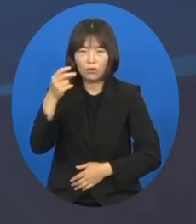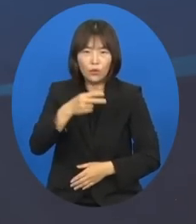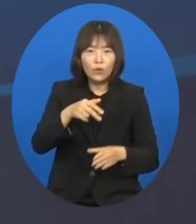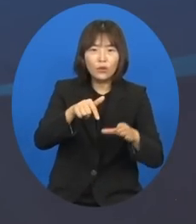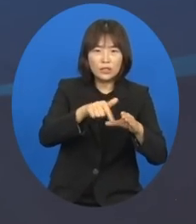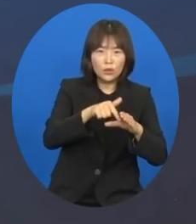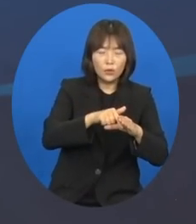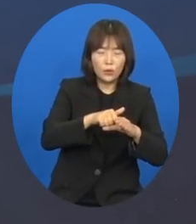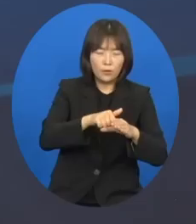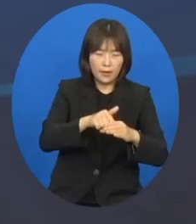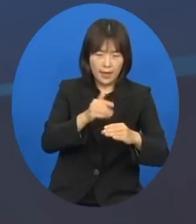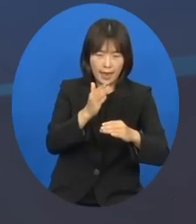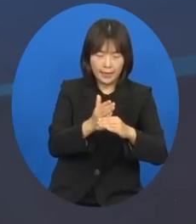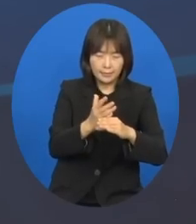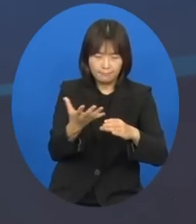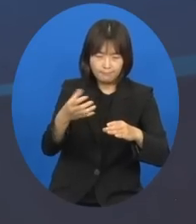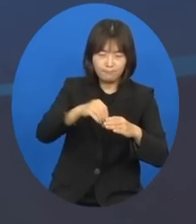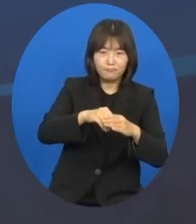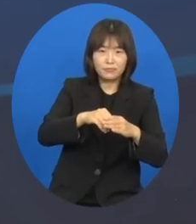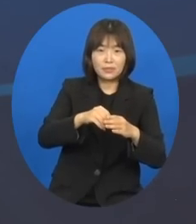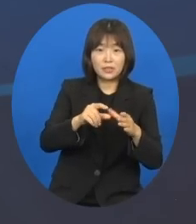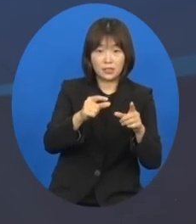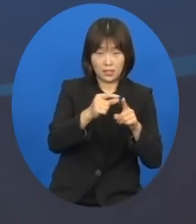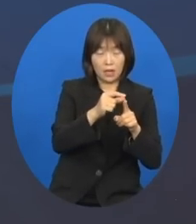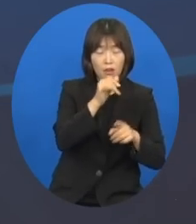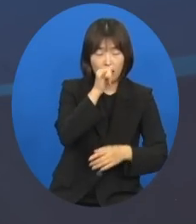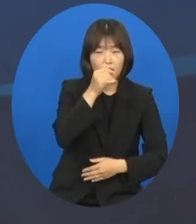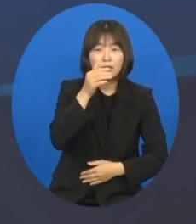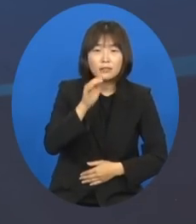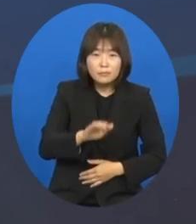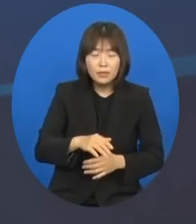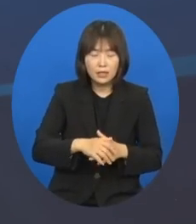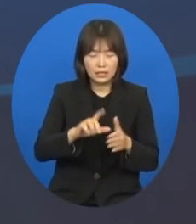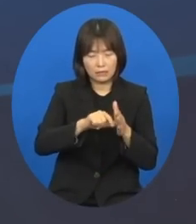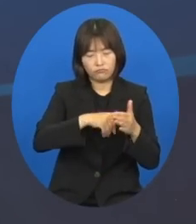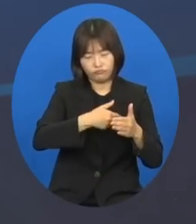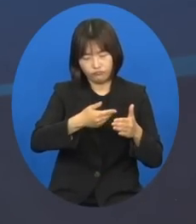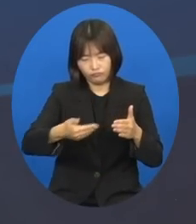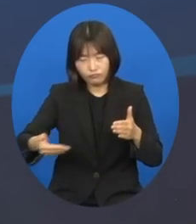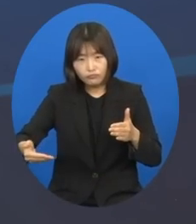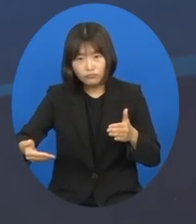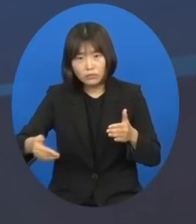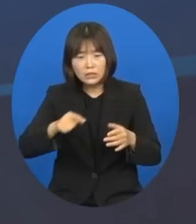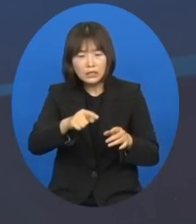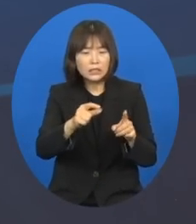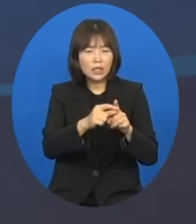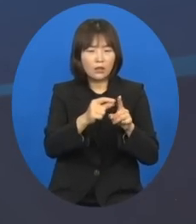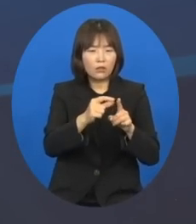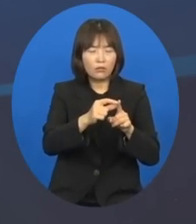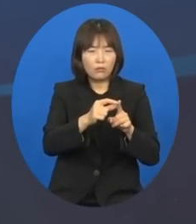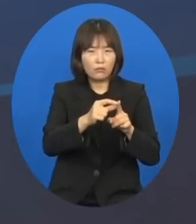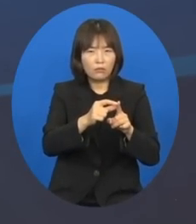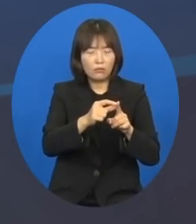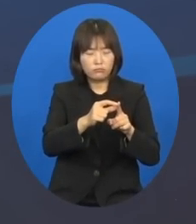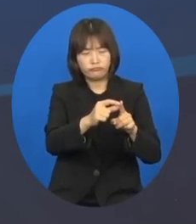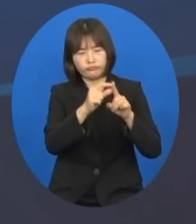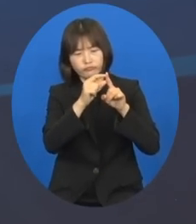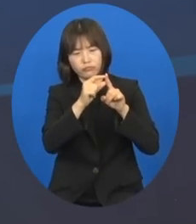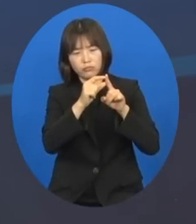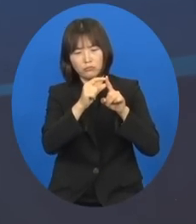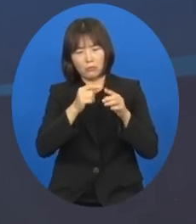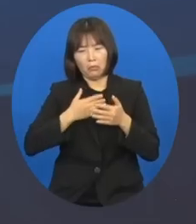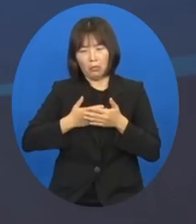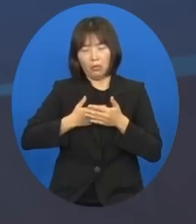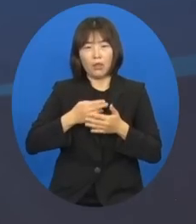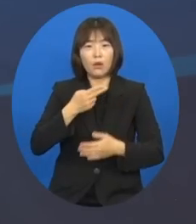기독교의 가장 핵심을 담은 단어들도 있지만 시간이 지나면서 더 이상 그 단어를 들어도 가슴이 울리지 않거나